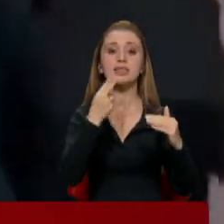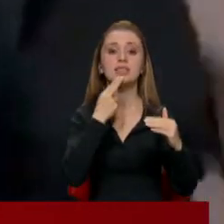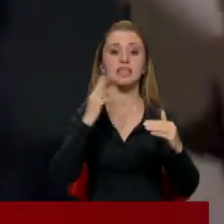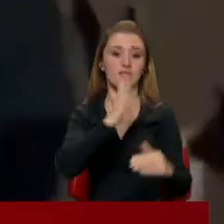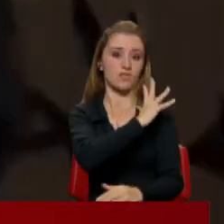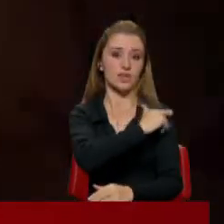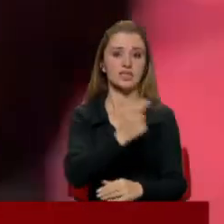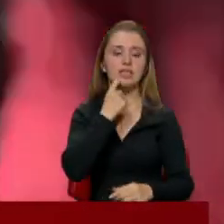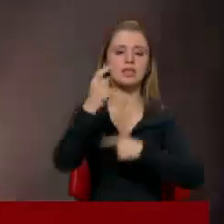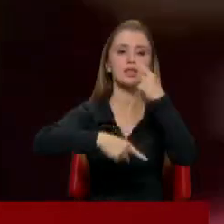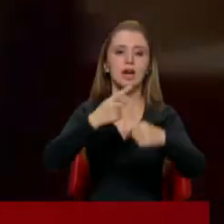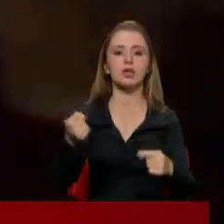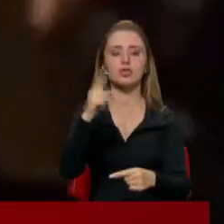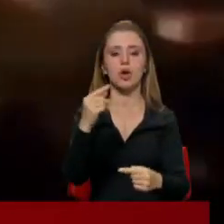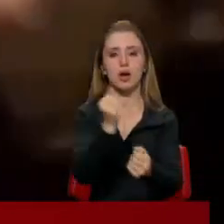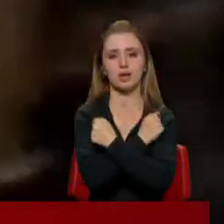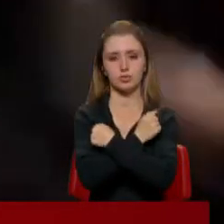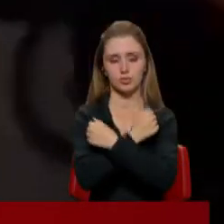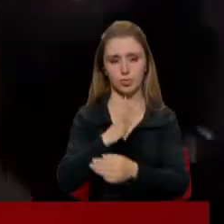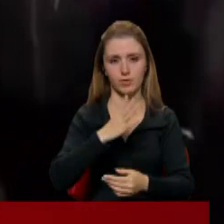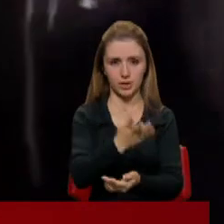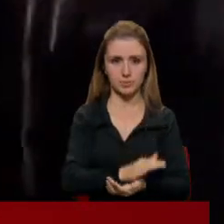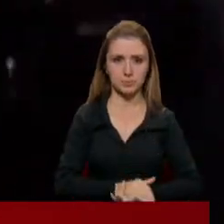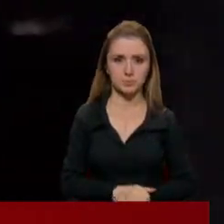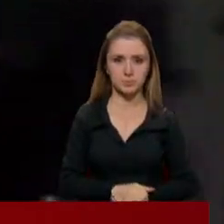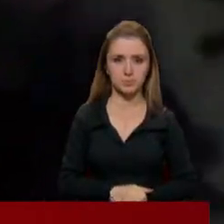Filistinli yıllar sonra ailelerine kavuştu.